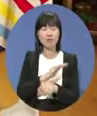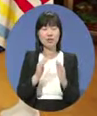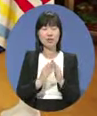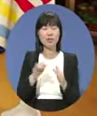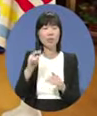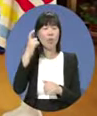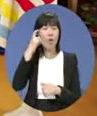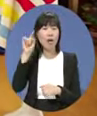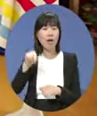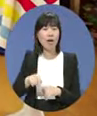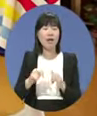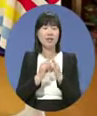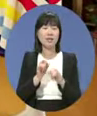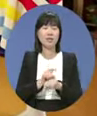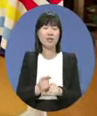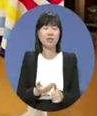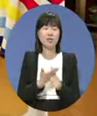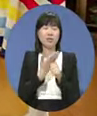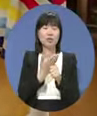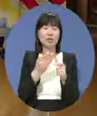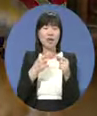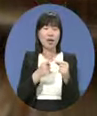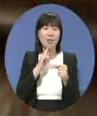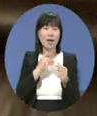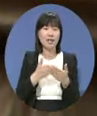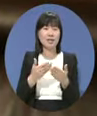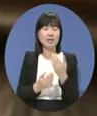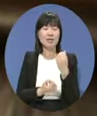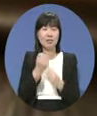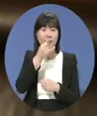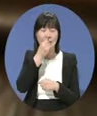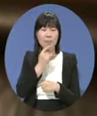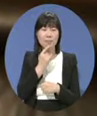사회성을 키워주는 놀이 첫 번째, 그림 설명하기. 이번 놀이